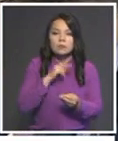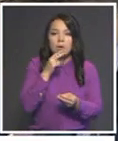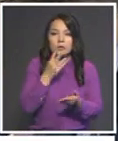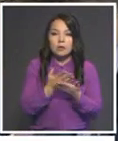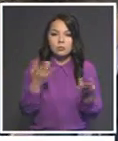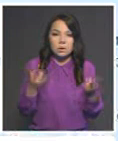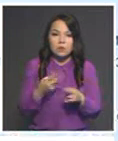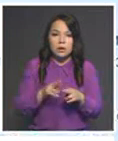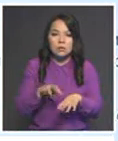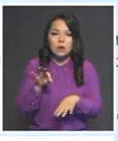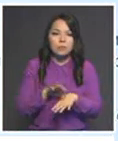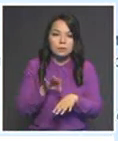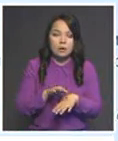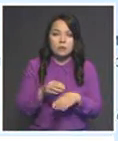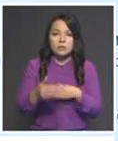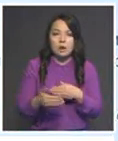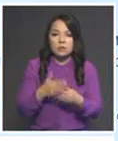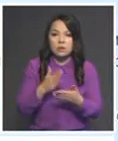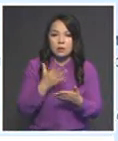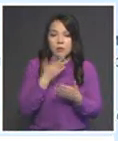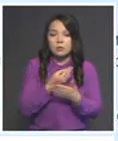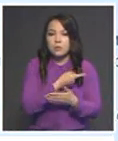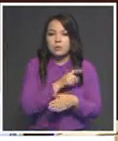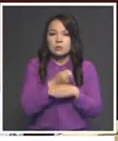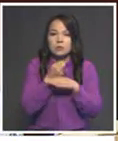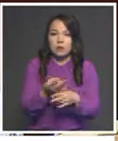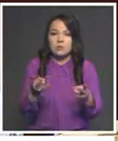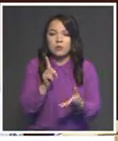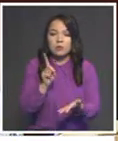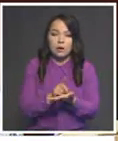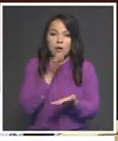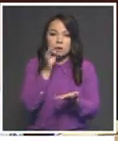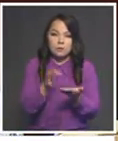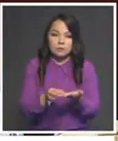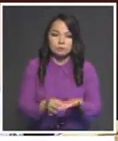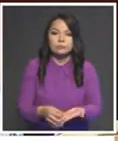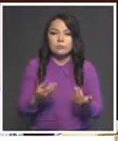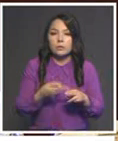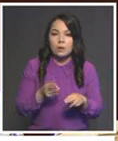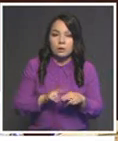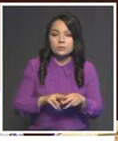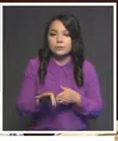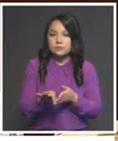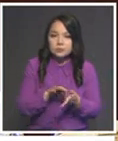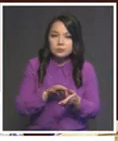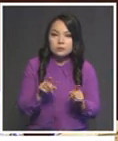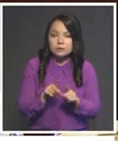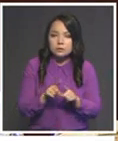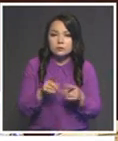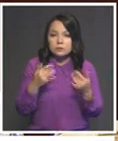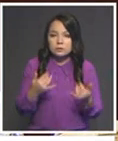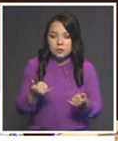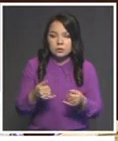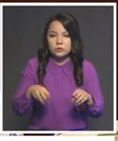кезде науқасты ең жақын ауруханаға жеткізуді міндеттеді. Бұндай мәселелерді оперативно шешу керек қой, Елжан Амантайұлы.